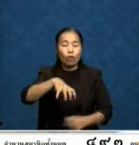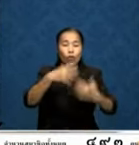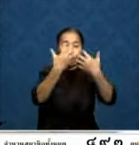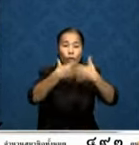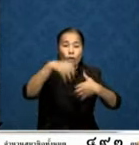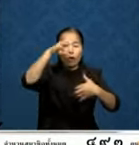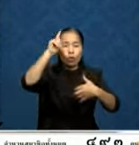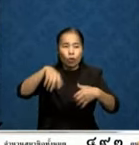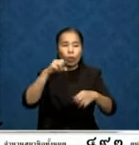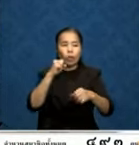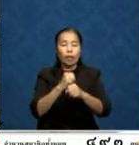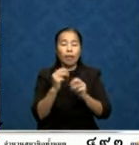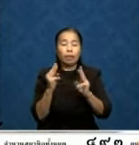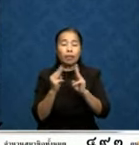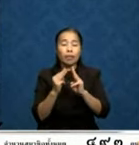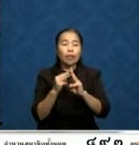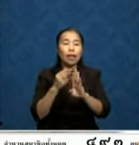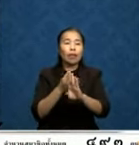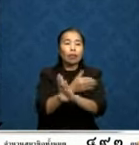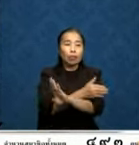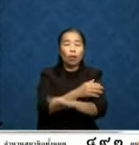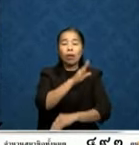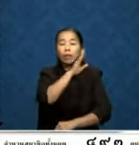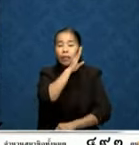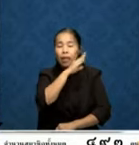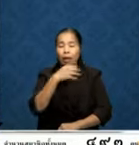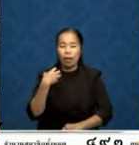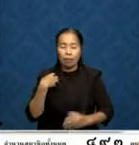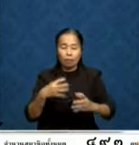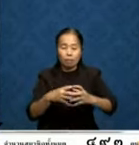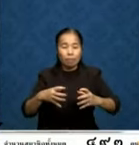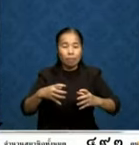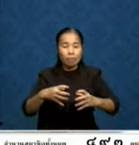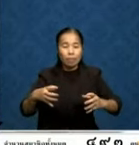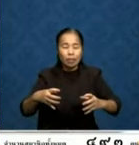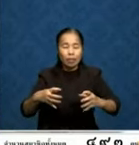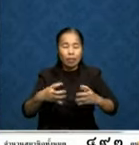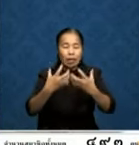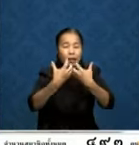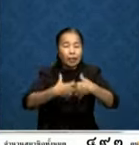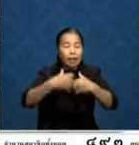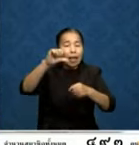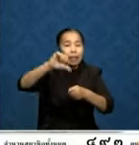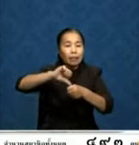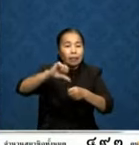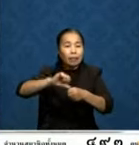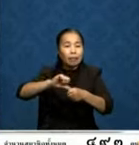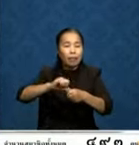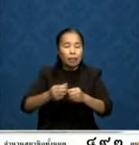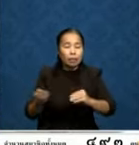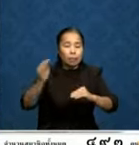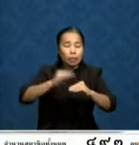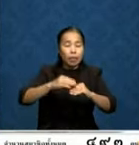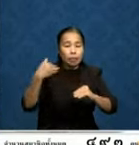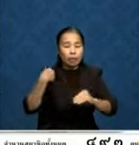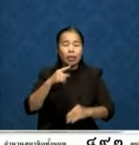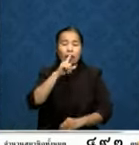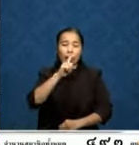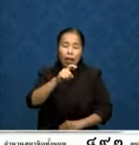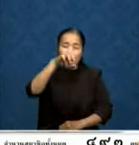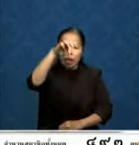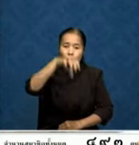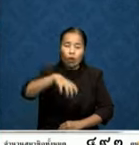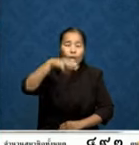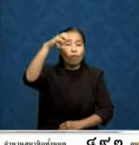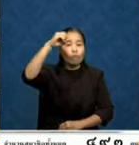ทำสัญญา PPA ไว้แล้วเนี่ยครับถ้าเกิดคาร์บอนแท็กซ์เพิ่มขึ้นมาเนี่ยครับโรงไฟฟ้าเหล่านั้นสามารถผลักภาระ